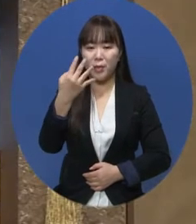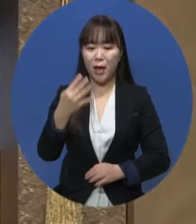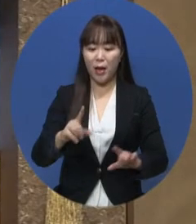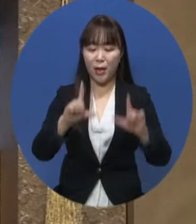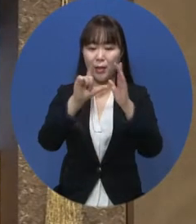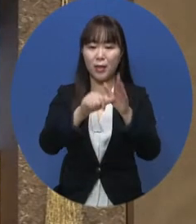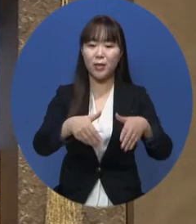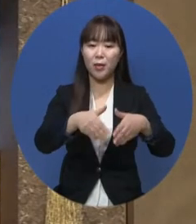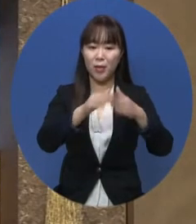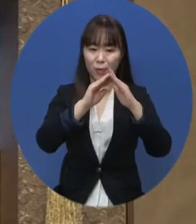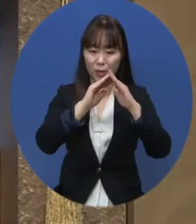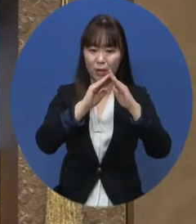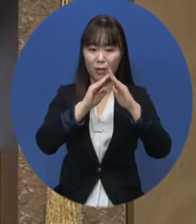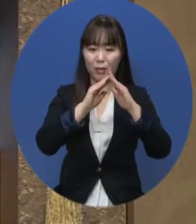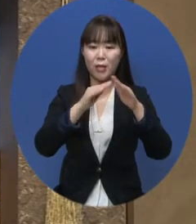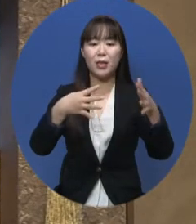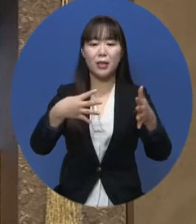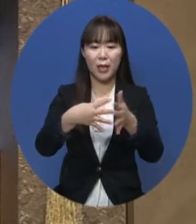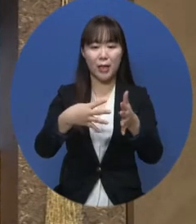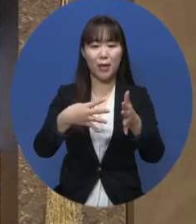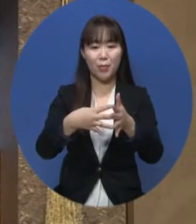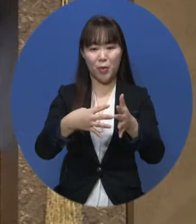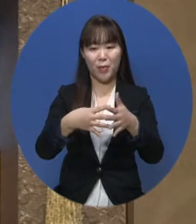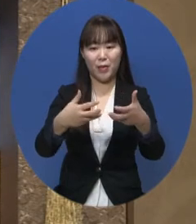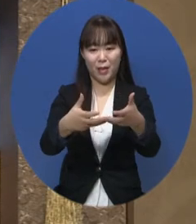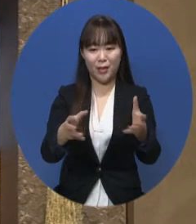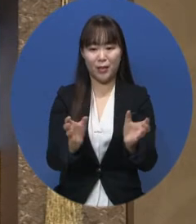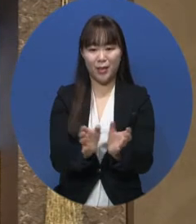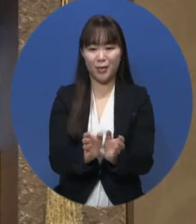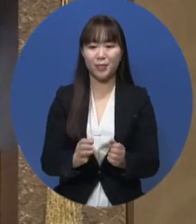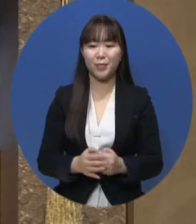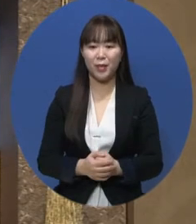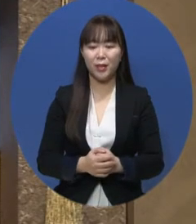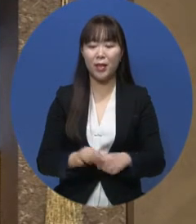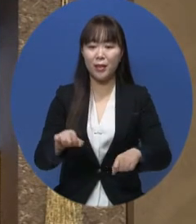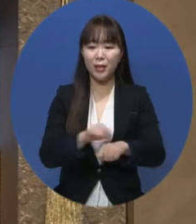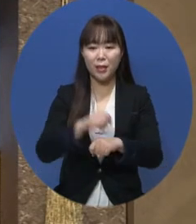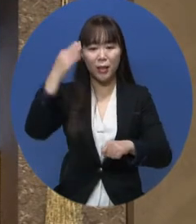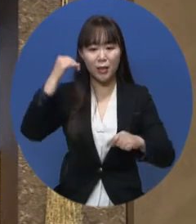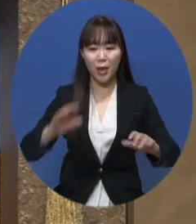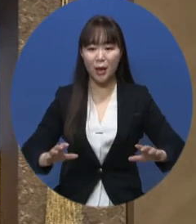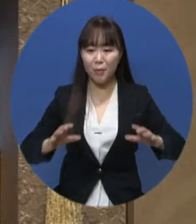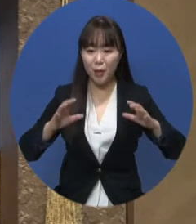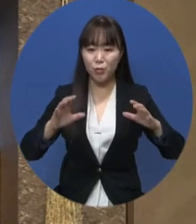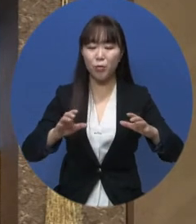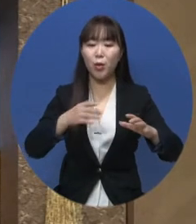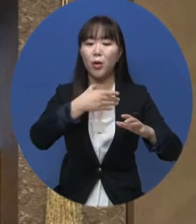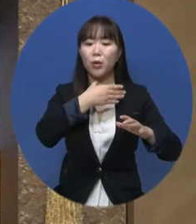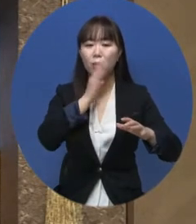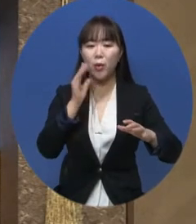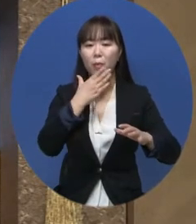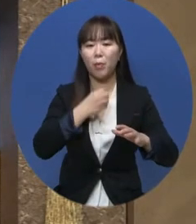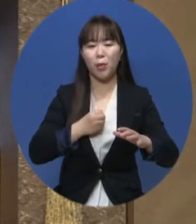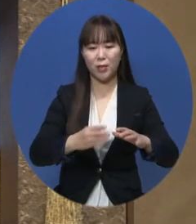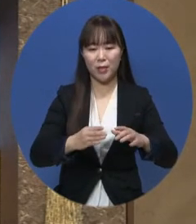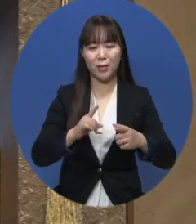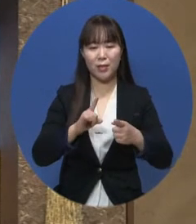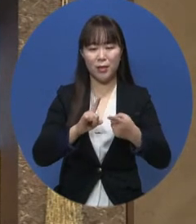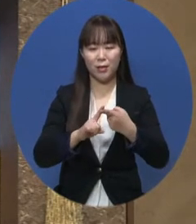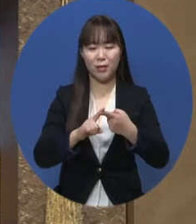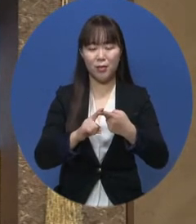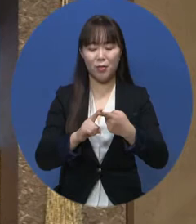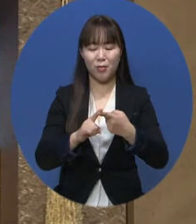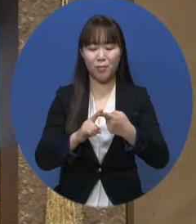1954년도에 설립된 사단법인 단체입니다. 예, 예. 그래서 특히 대한민국 노인복지를 지켜온